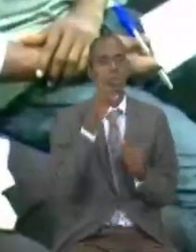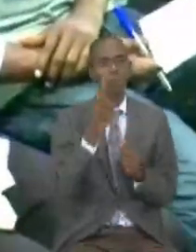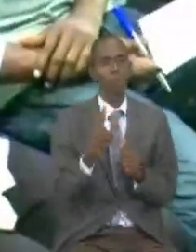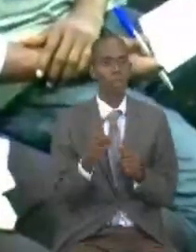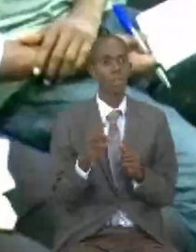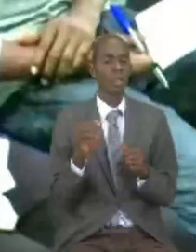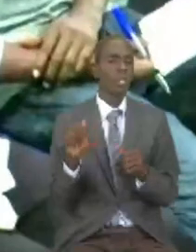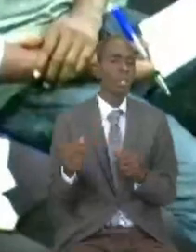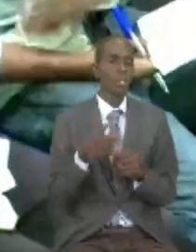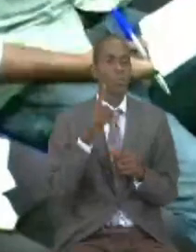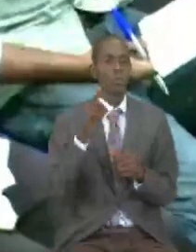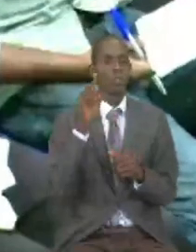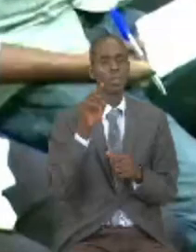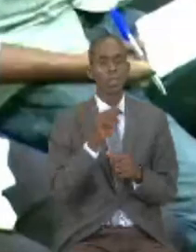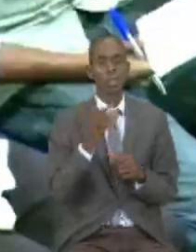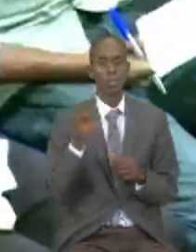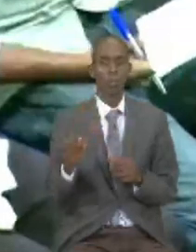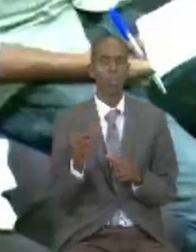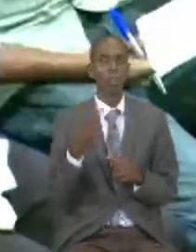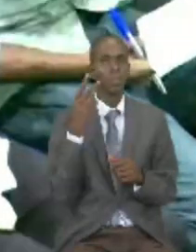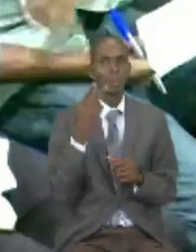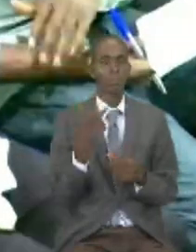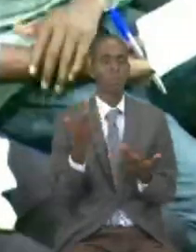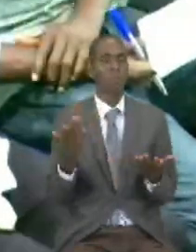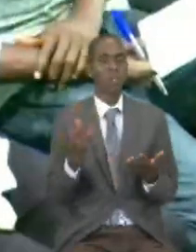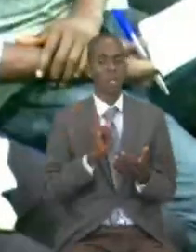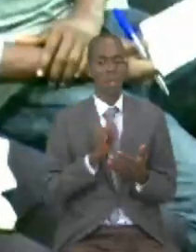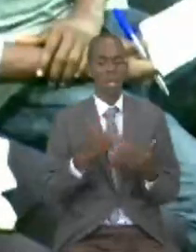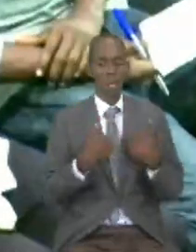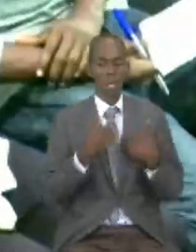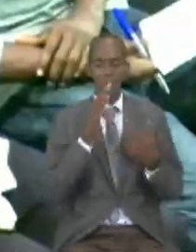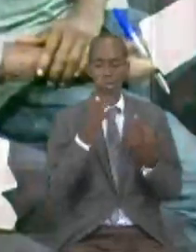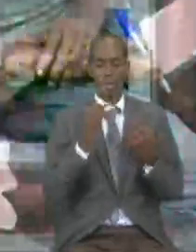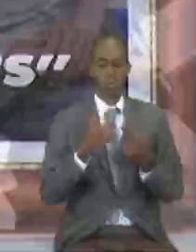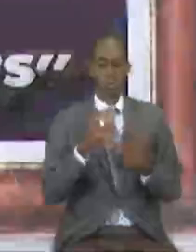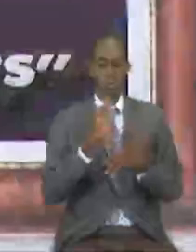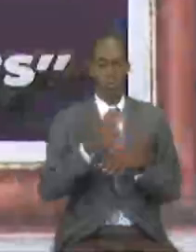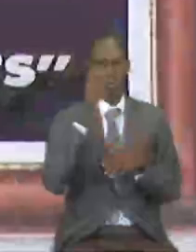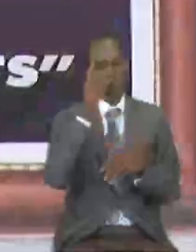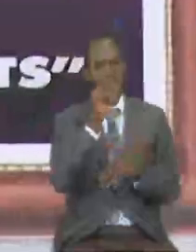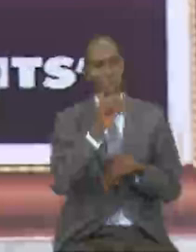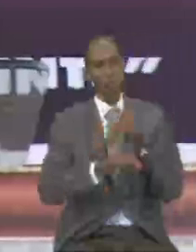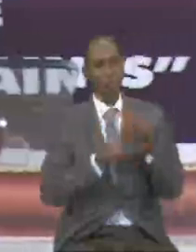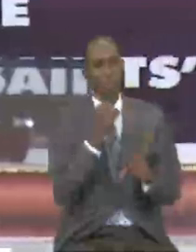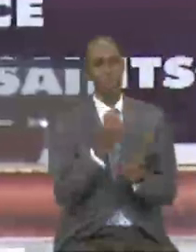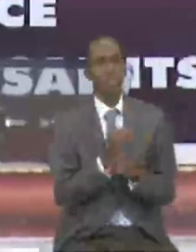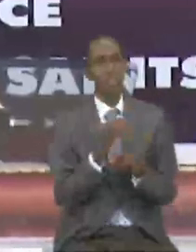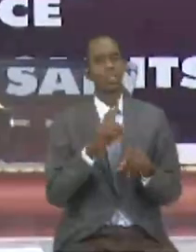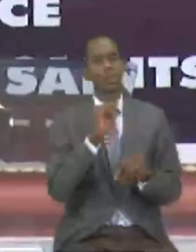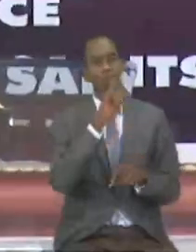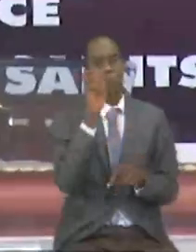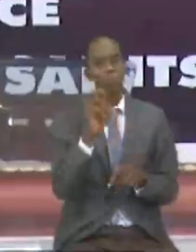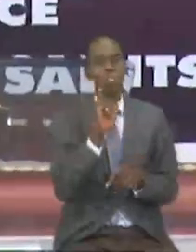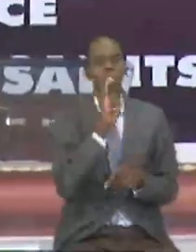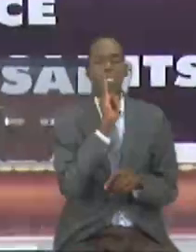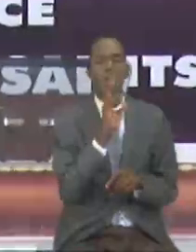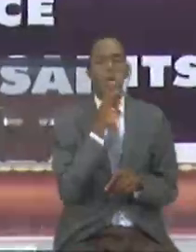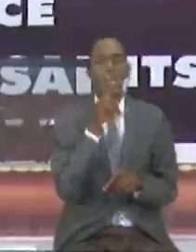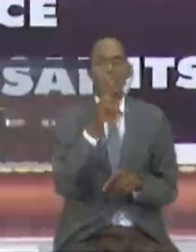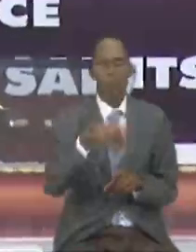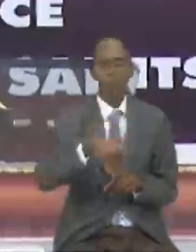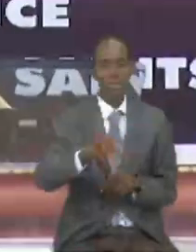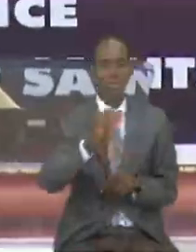Celui donc, je viens à la vie profonde, il y a de cela 20 ans, mais est-ce que tu es toujours ami du monde? je viens à cette